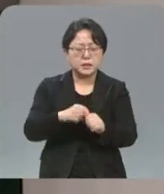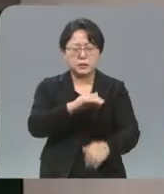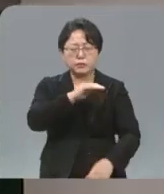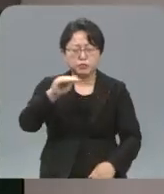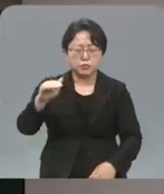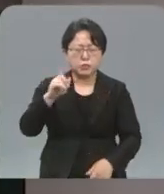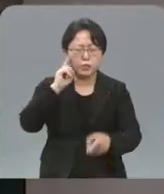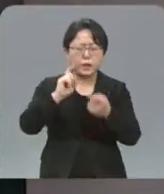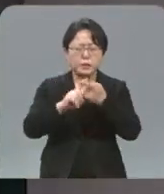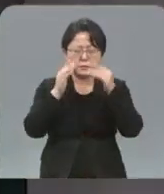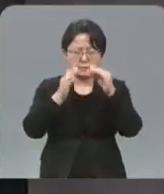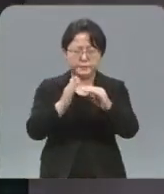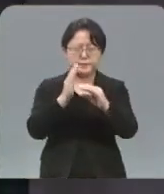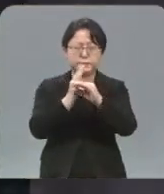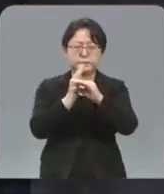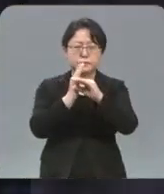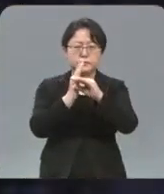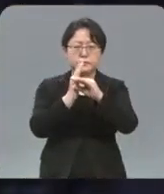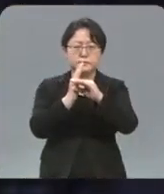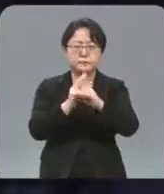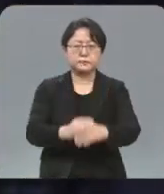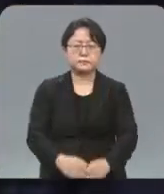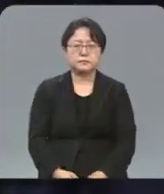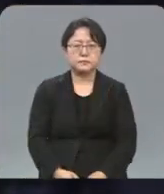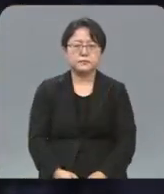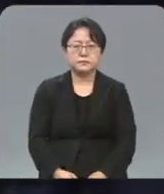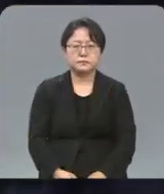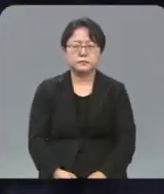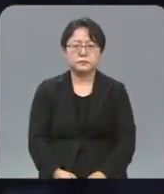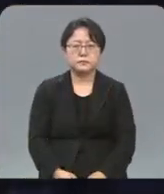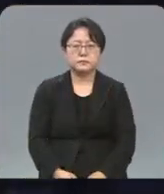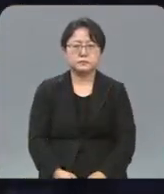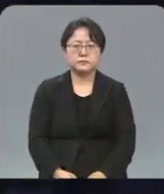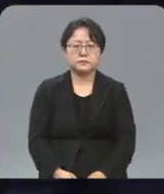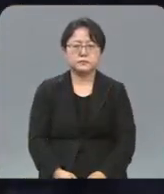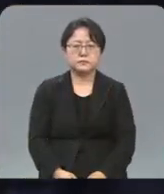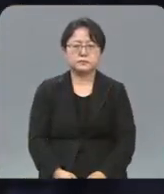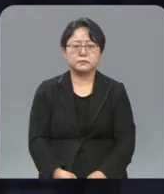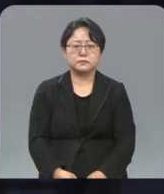수위에도 관심이 쏠리고 있습니다. KBS 뉴스 김정대입니다.